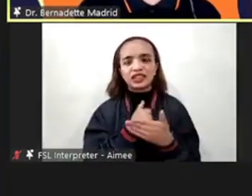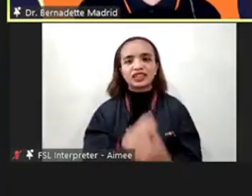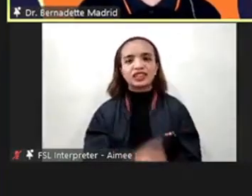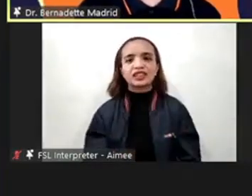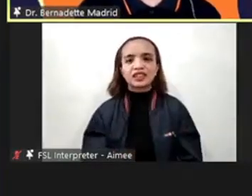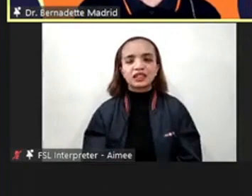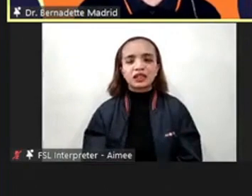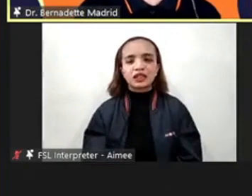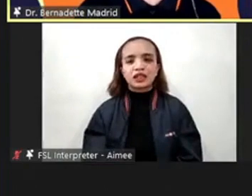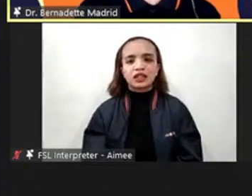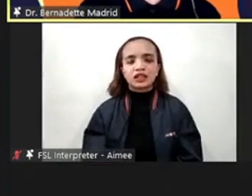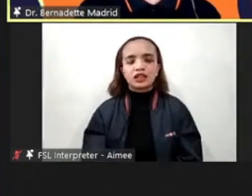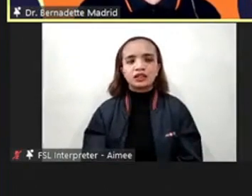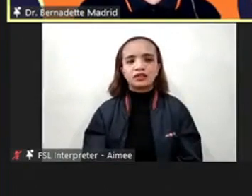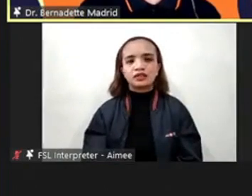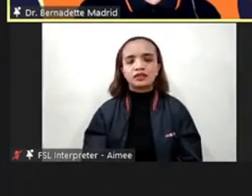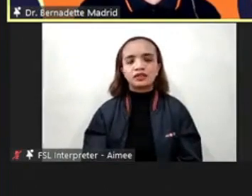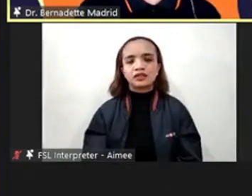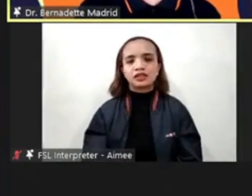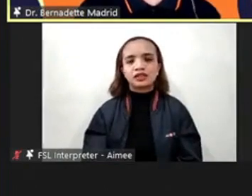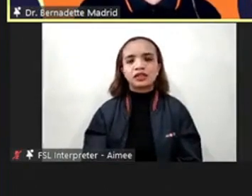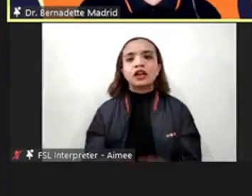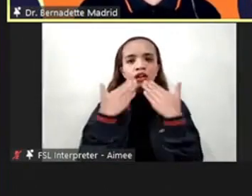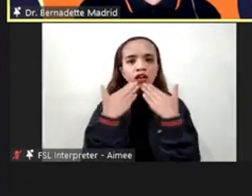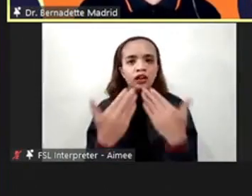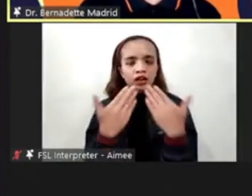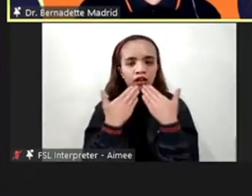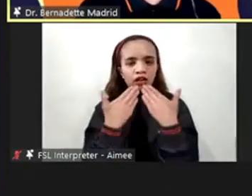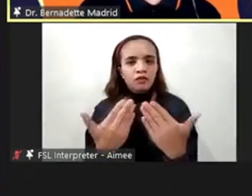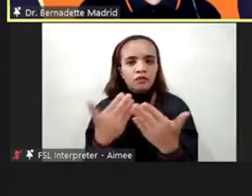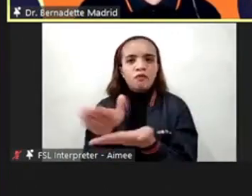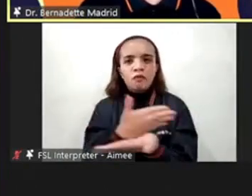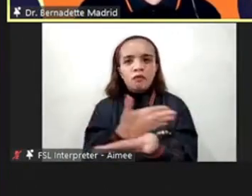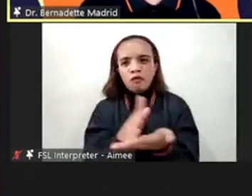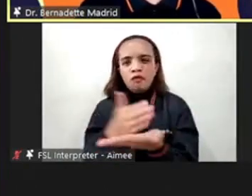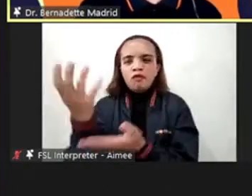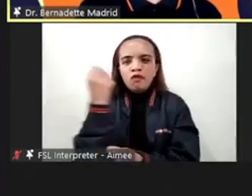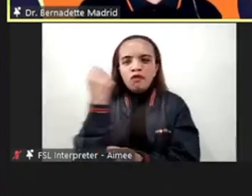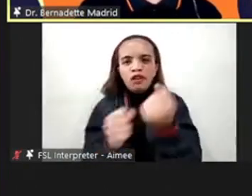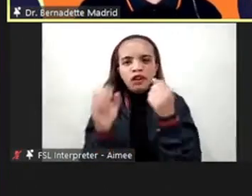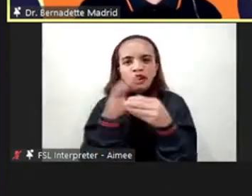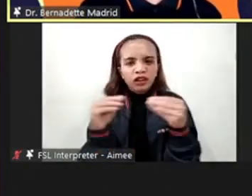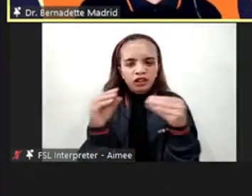And thank you for sharing your own story,